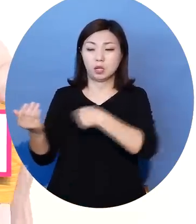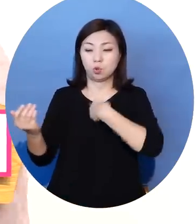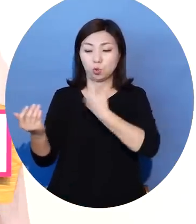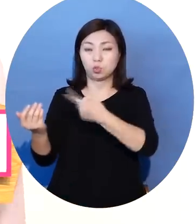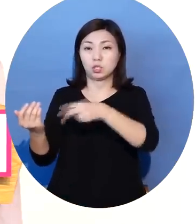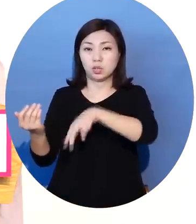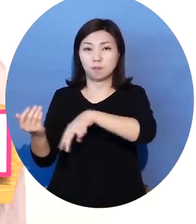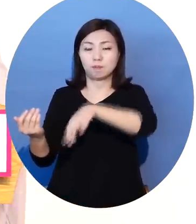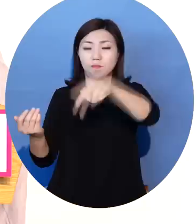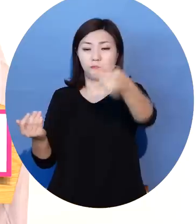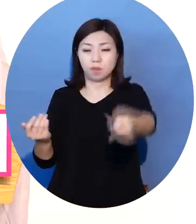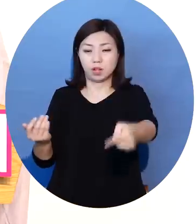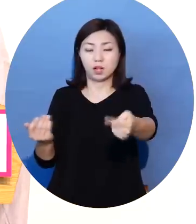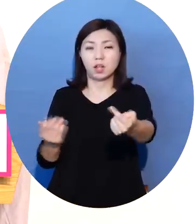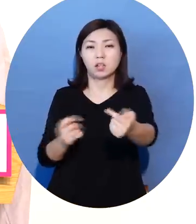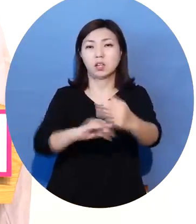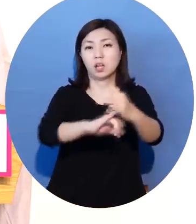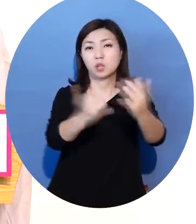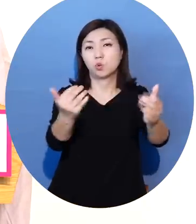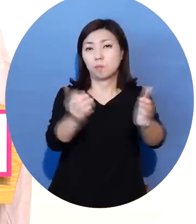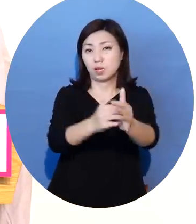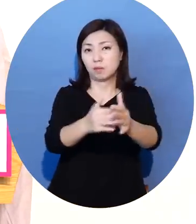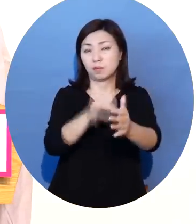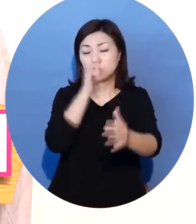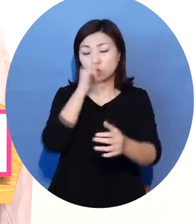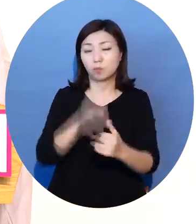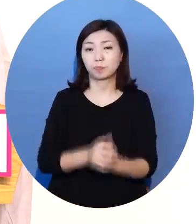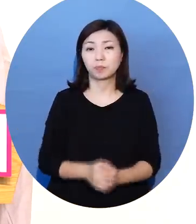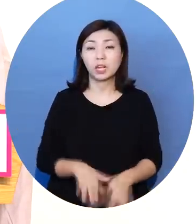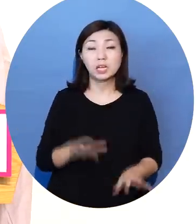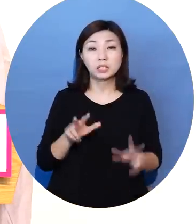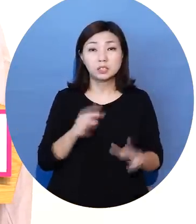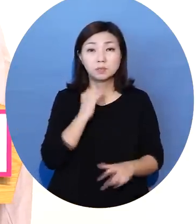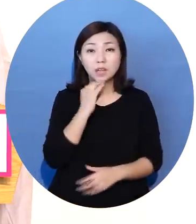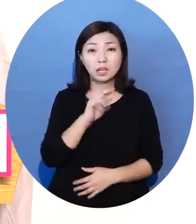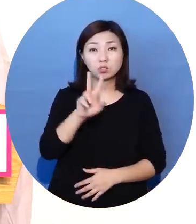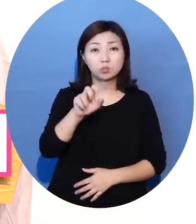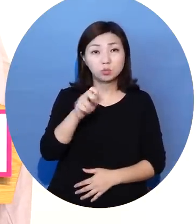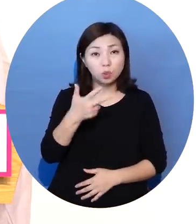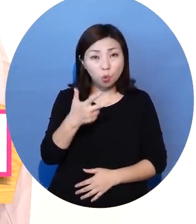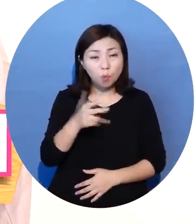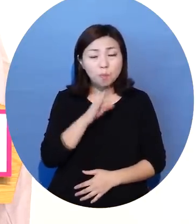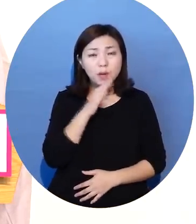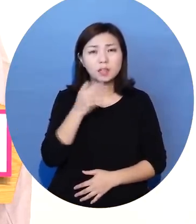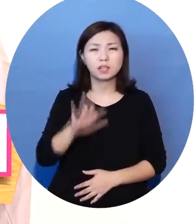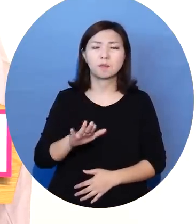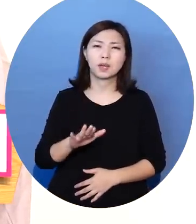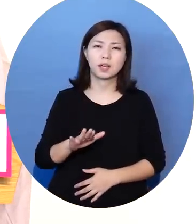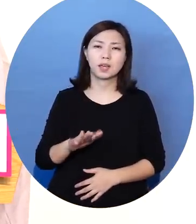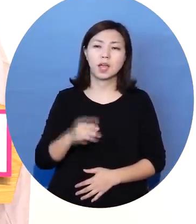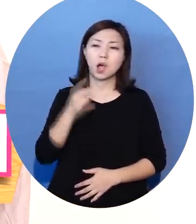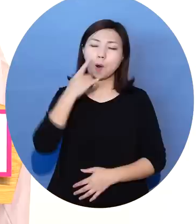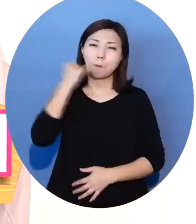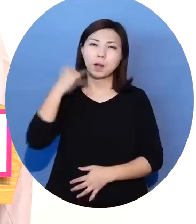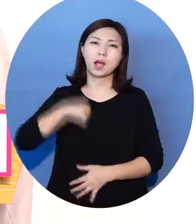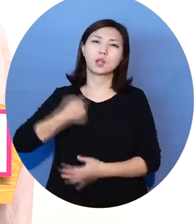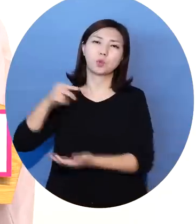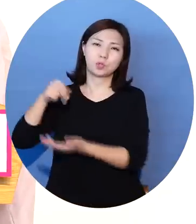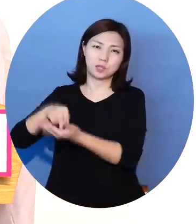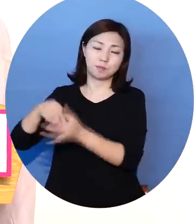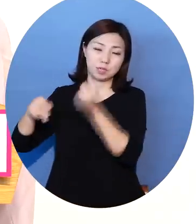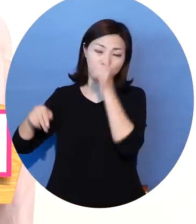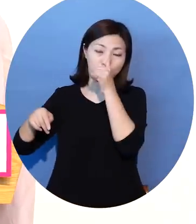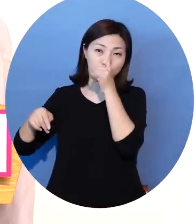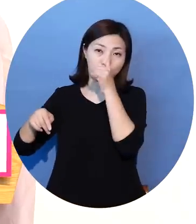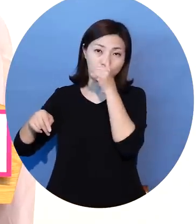거예요. 그러니까 엄마는 자기가 27인가 됐다니까 엄마는 하나의 가구고 자기도